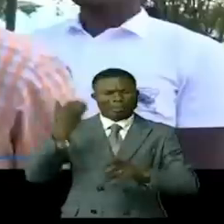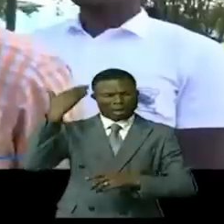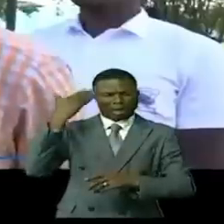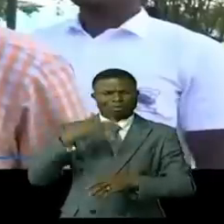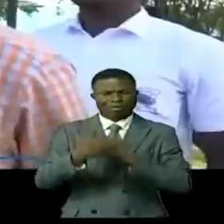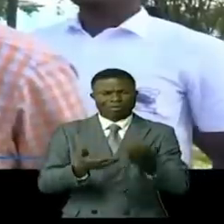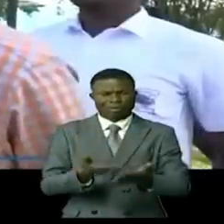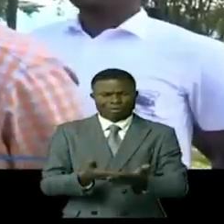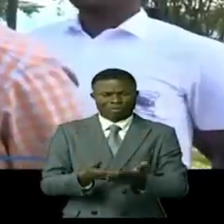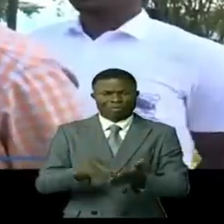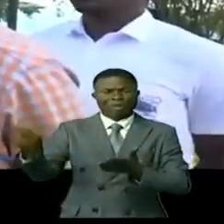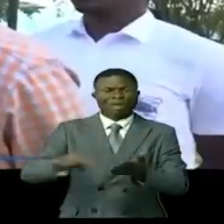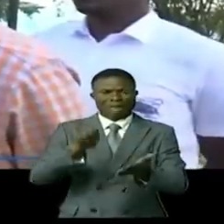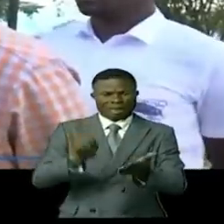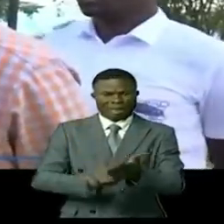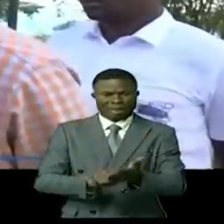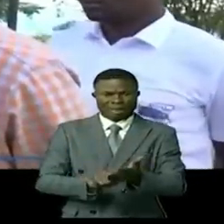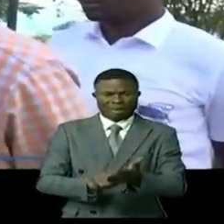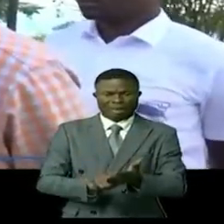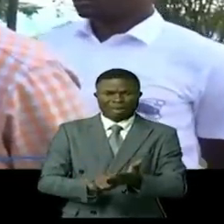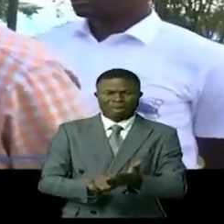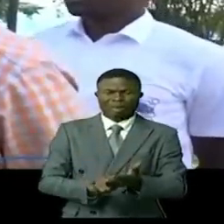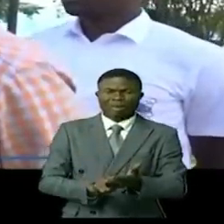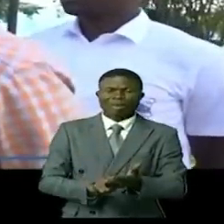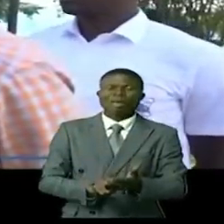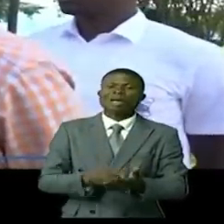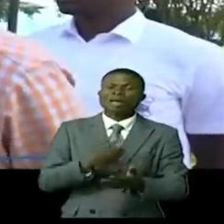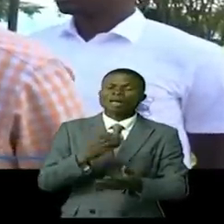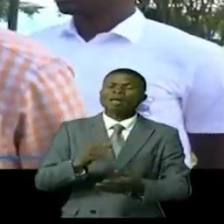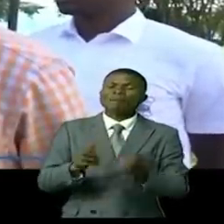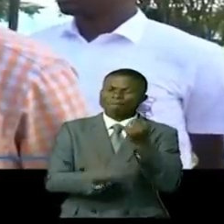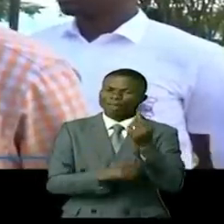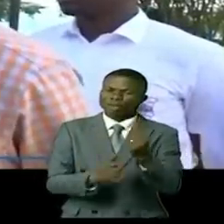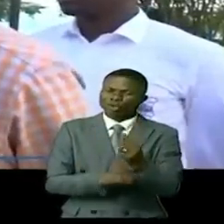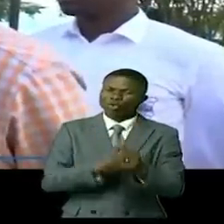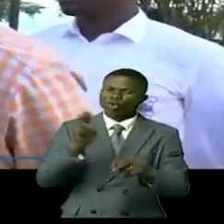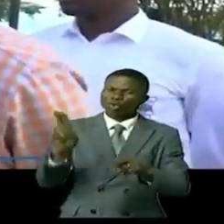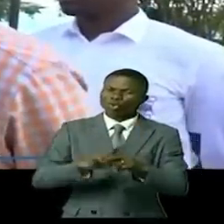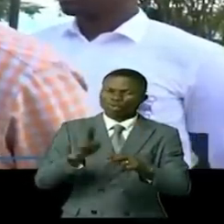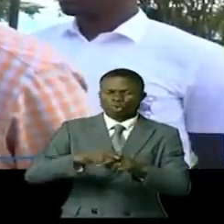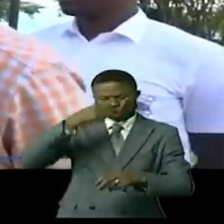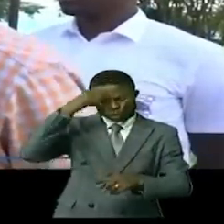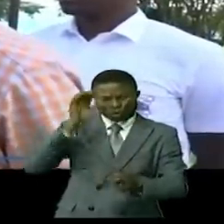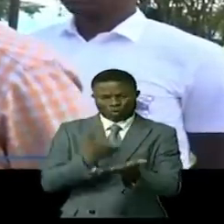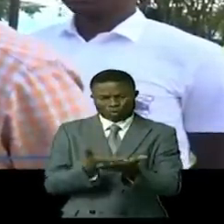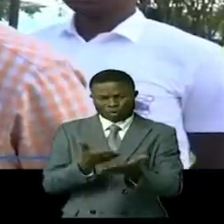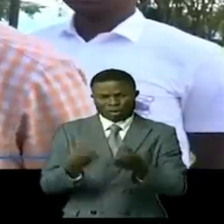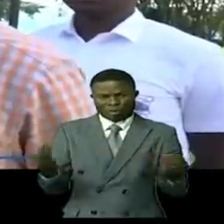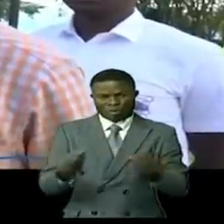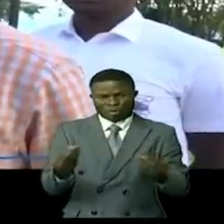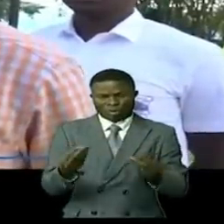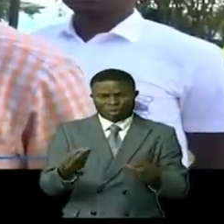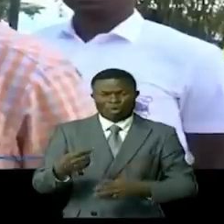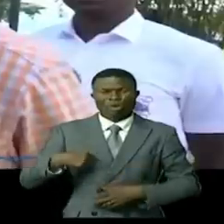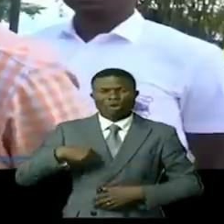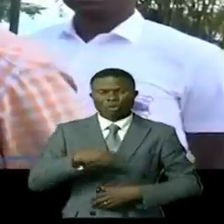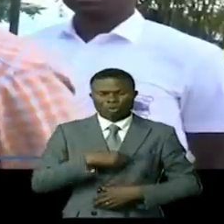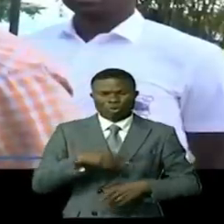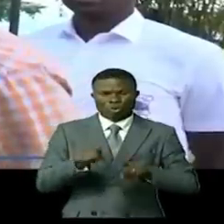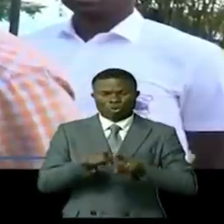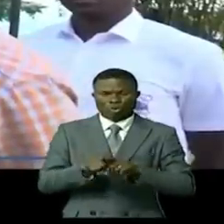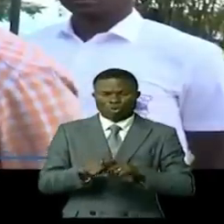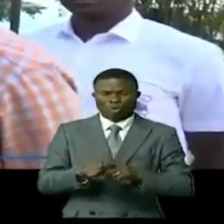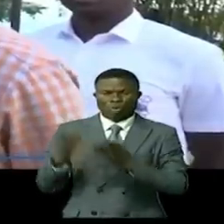Cette taxe aura des répercussions sur le dernier consommateur qui est la population. Et voilà pourquoi nous, en tant